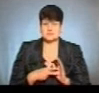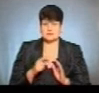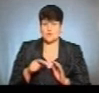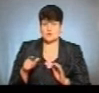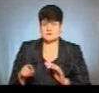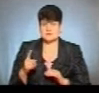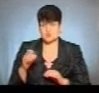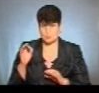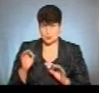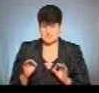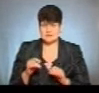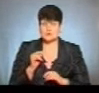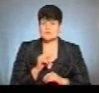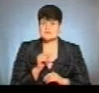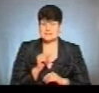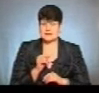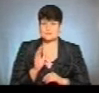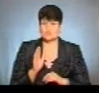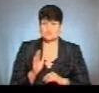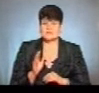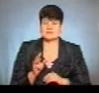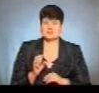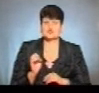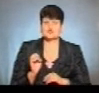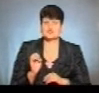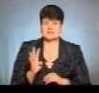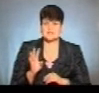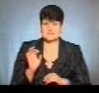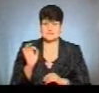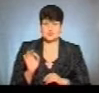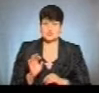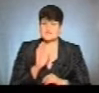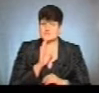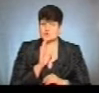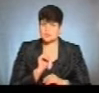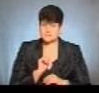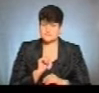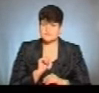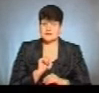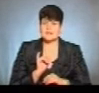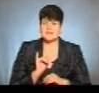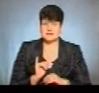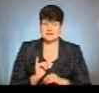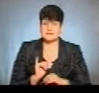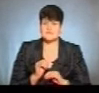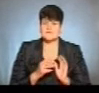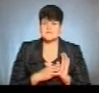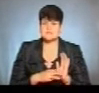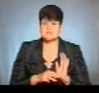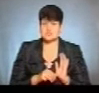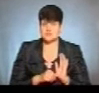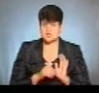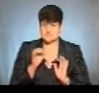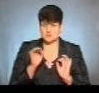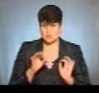за 100%, то з них буде лише 14% жінок і, відповідно,